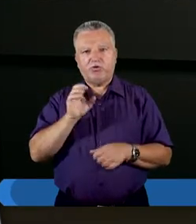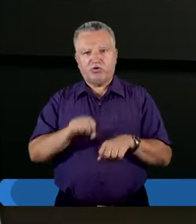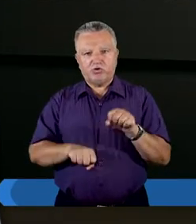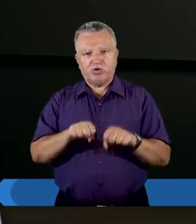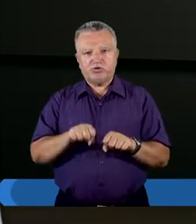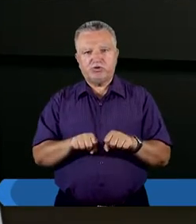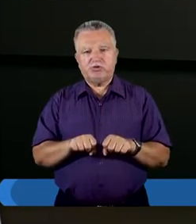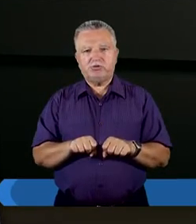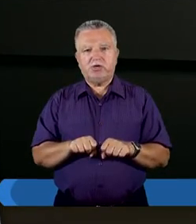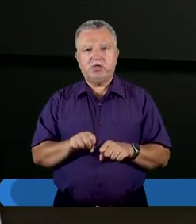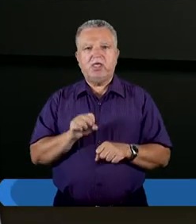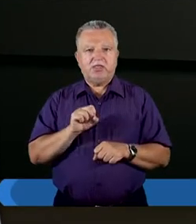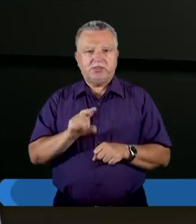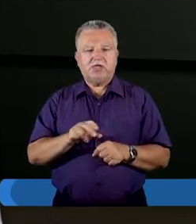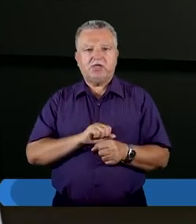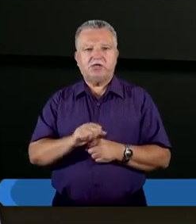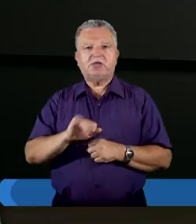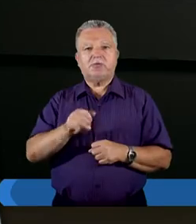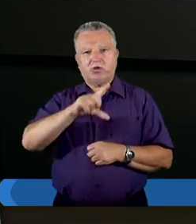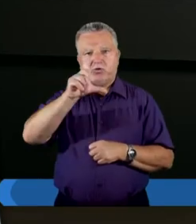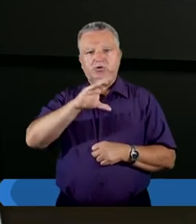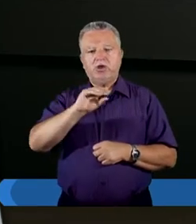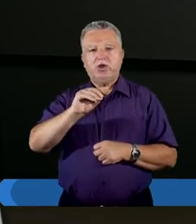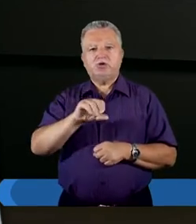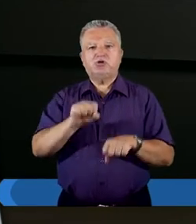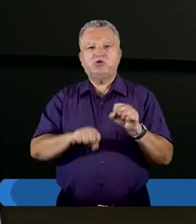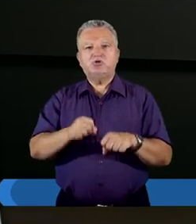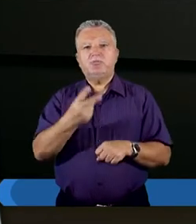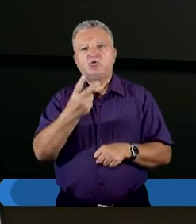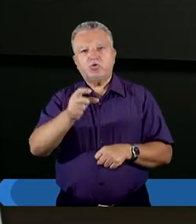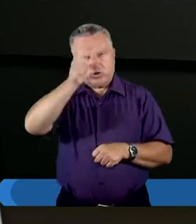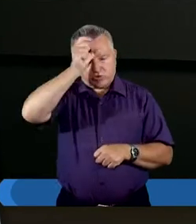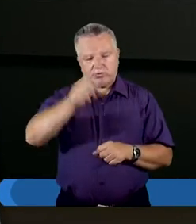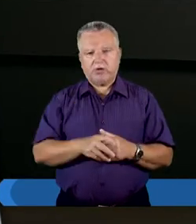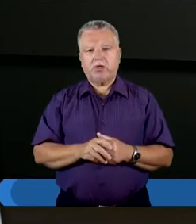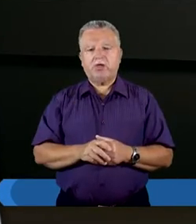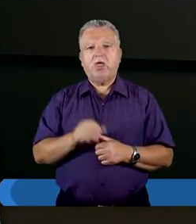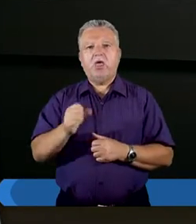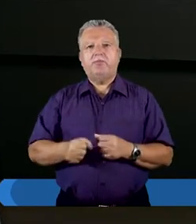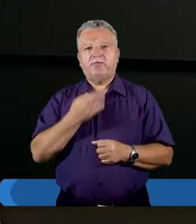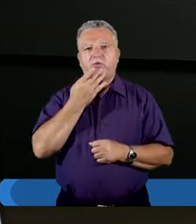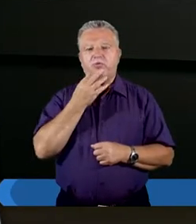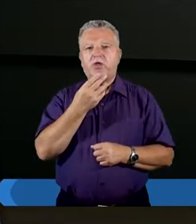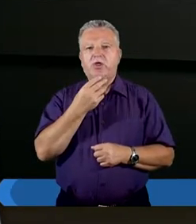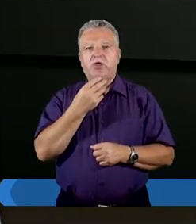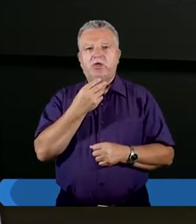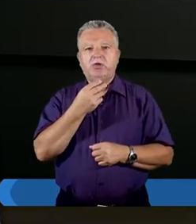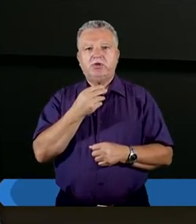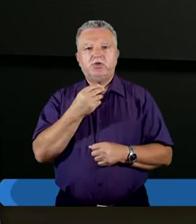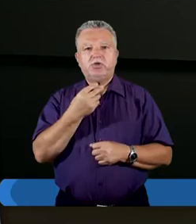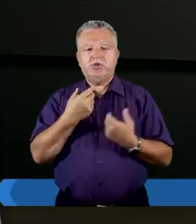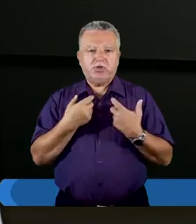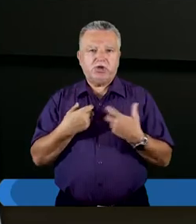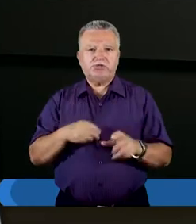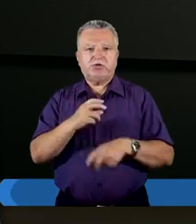A niestety, tacy jesteśmy jako ludzie, że bardzo łatwo nam przychodzi osąd drugiego człowieka. Apostoł Paweł mówi, słuchajcie, nie chcecie popełniać